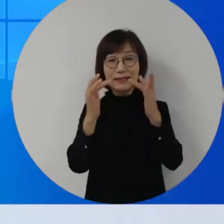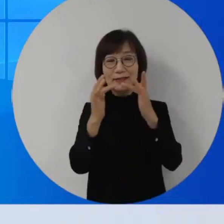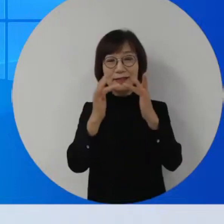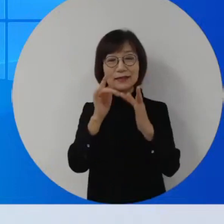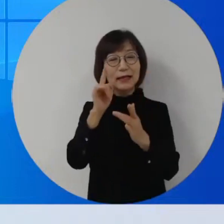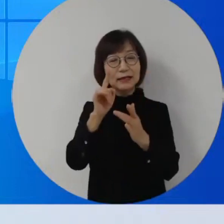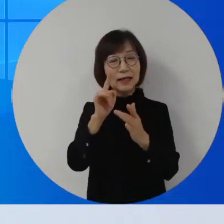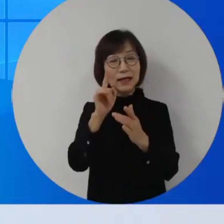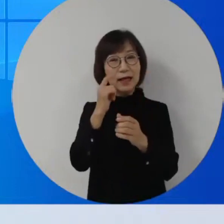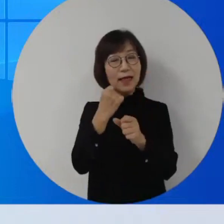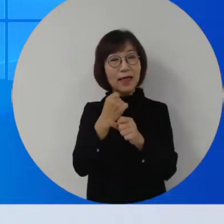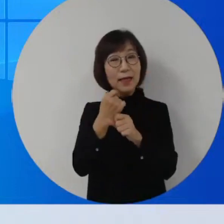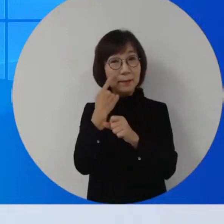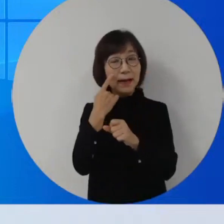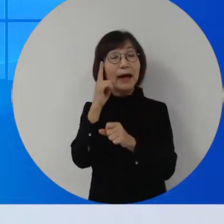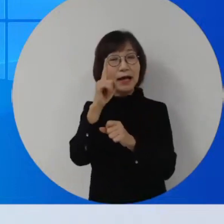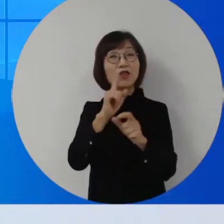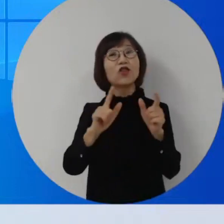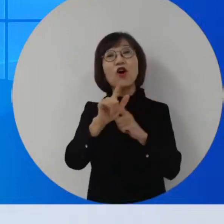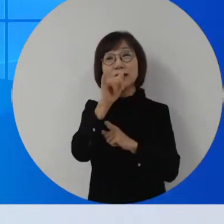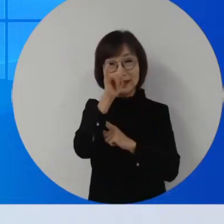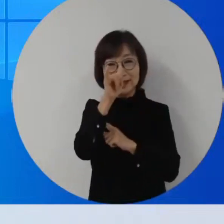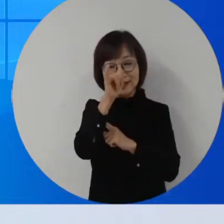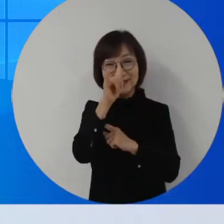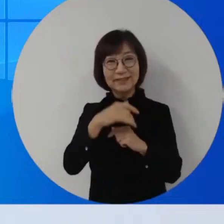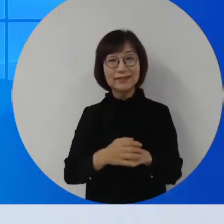요렇게 있었죠.